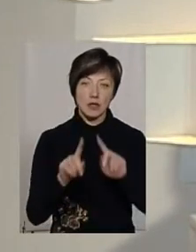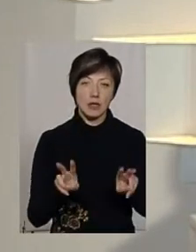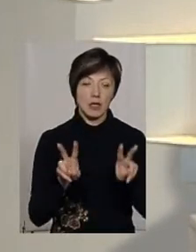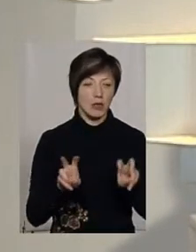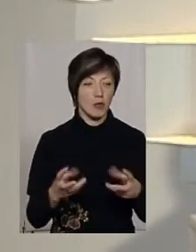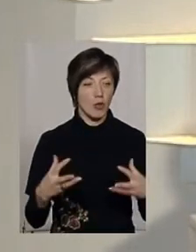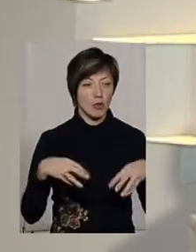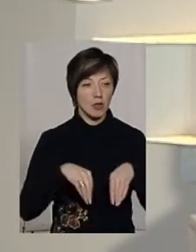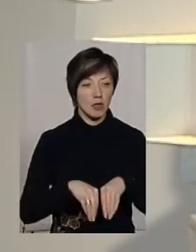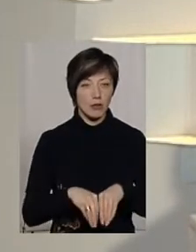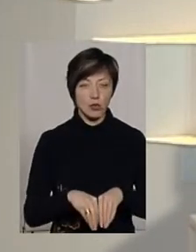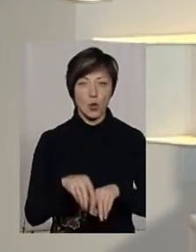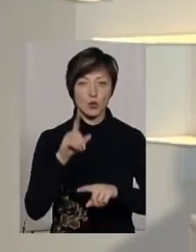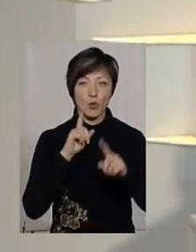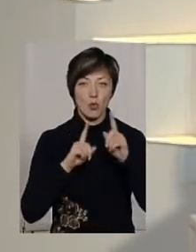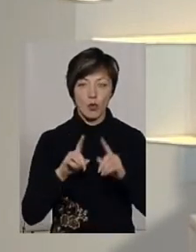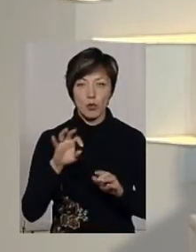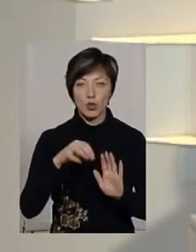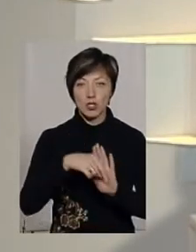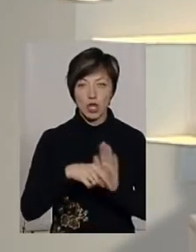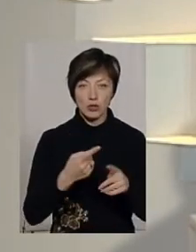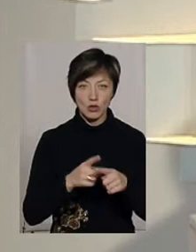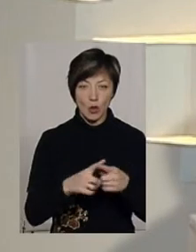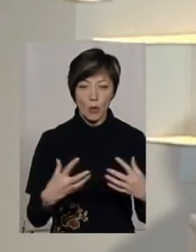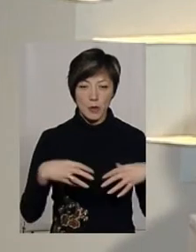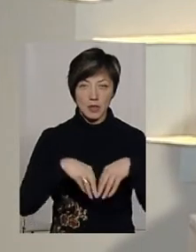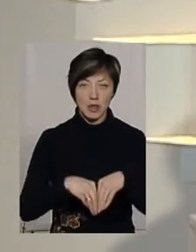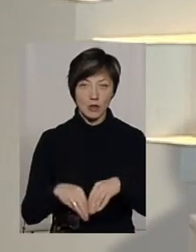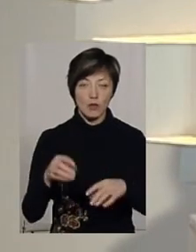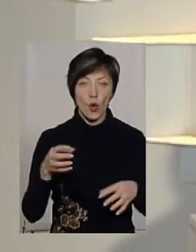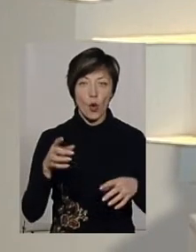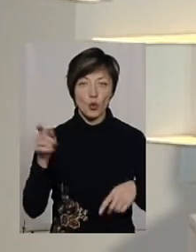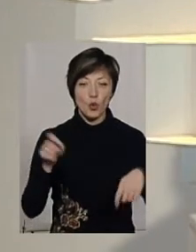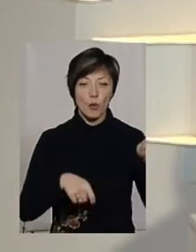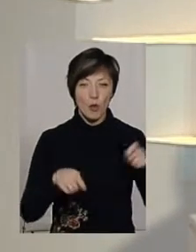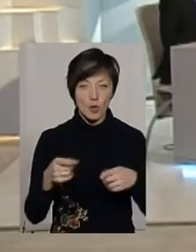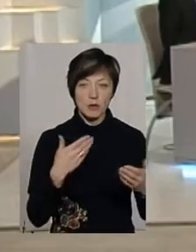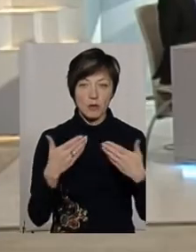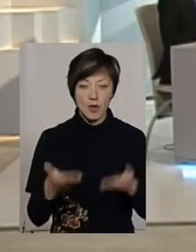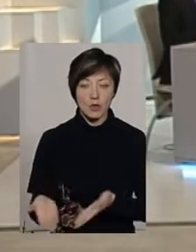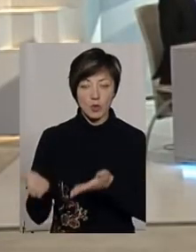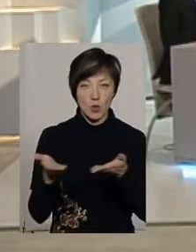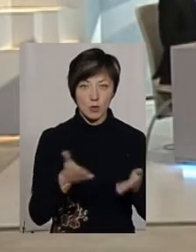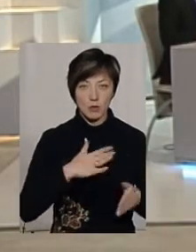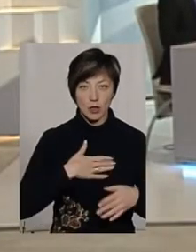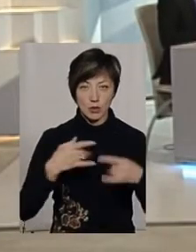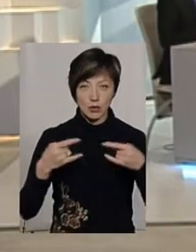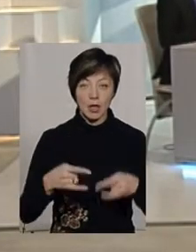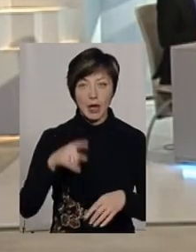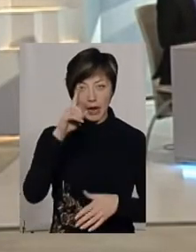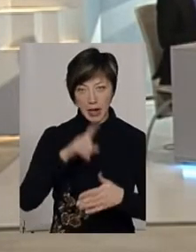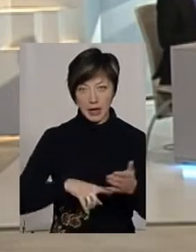тему об'єднавчого собору. Про значення об'єднавчого собору спілкуватимемося із гостем нашої студії, релігієзнавцем,